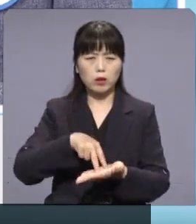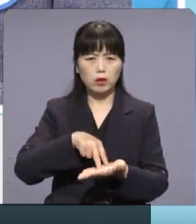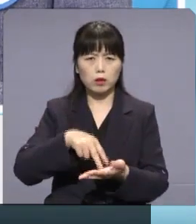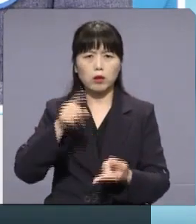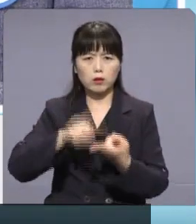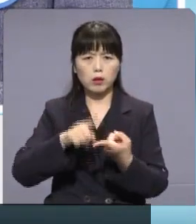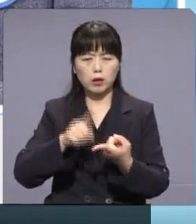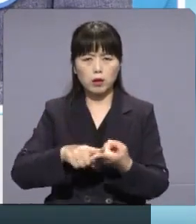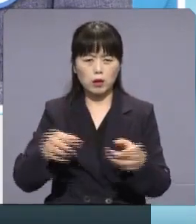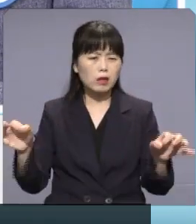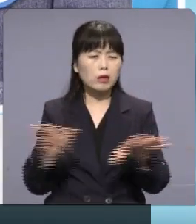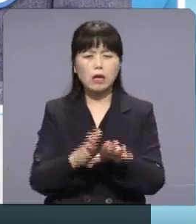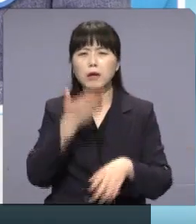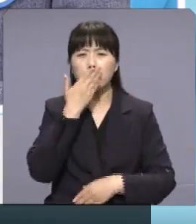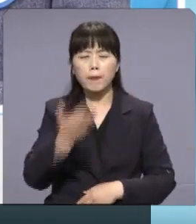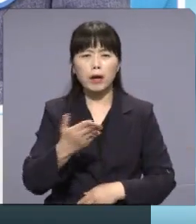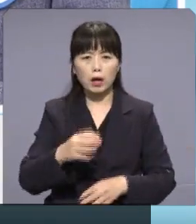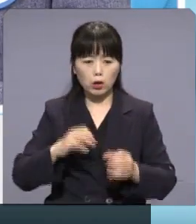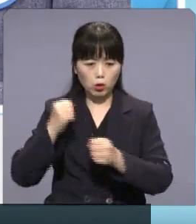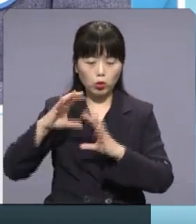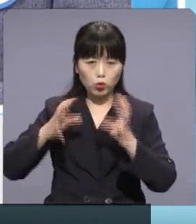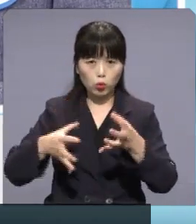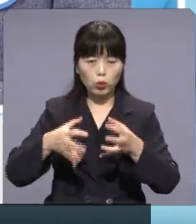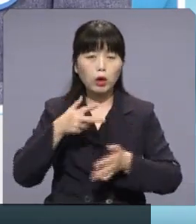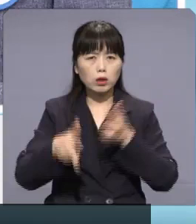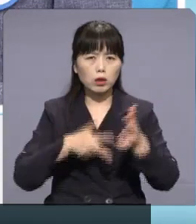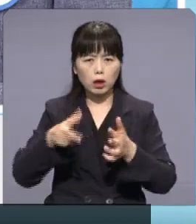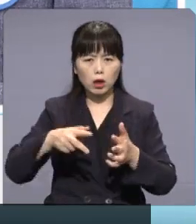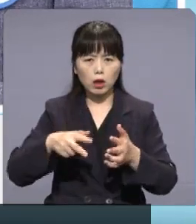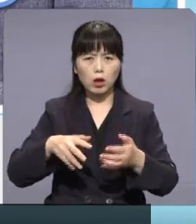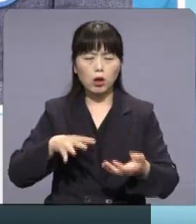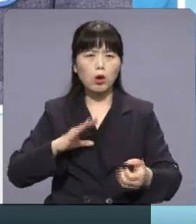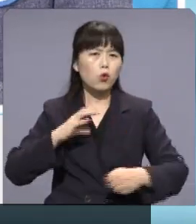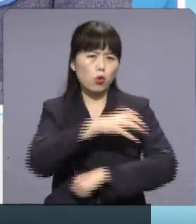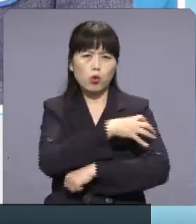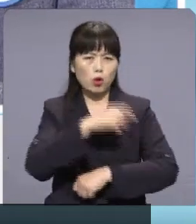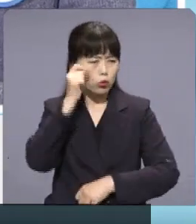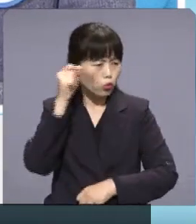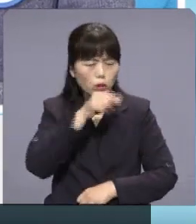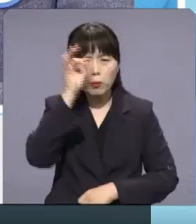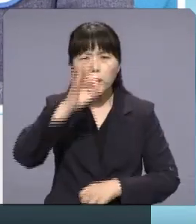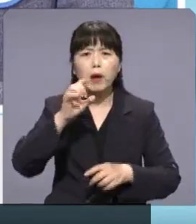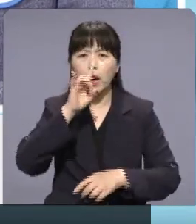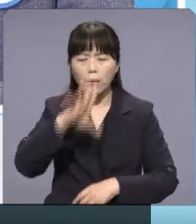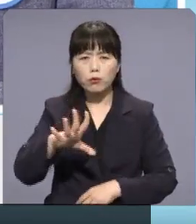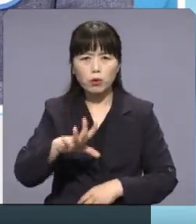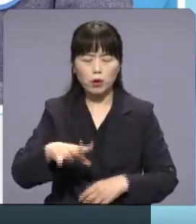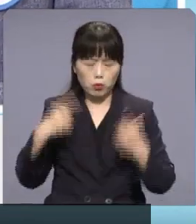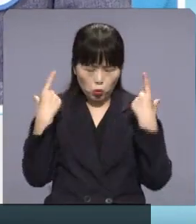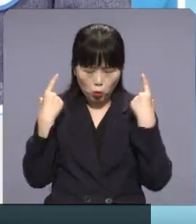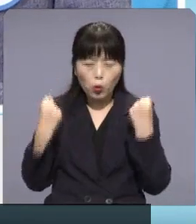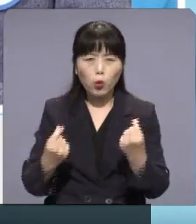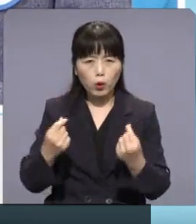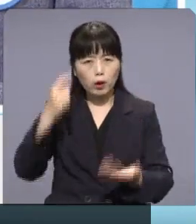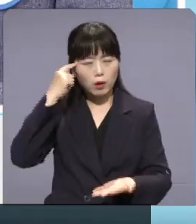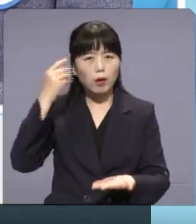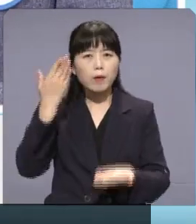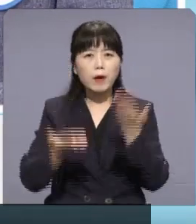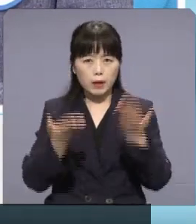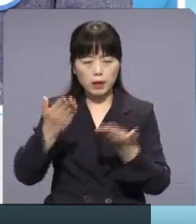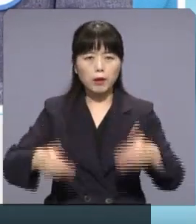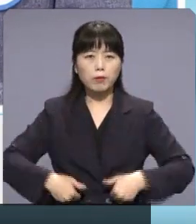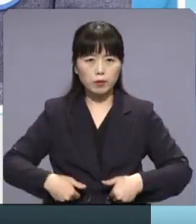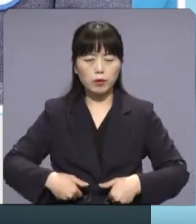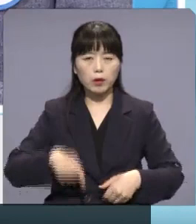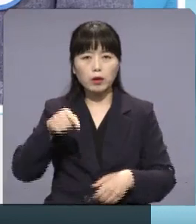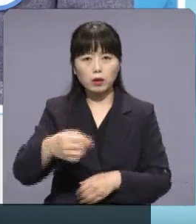아니냐. 왜냐면요, 국가기관은요, 권력의 눈치 봐서는 안 돼요. 항상 일관된 결정을 해야 되는 것이죠, 판단. 그래야 국민들이 신뢰하고